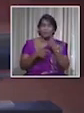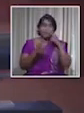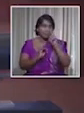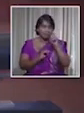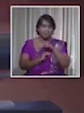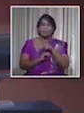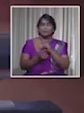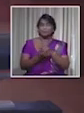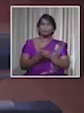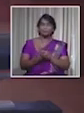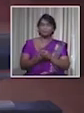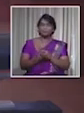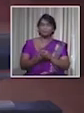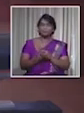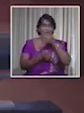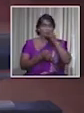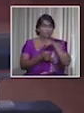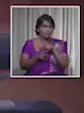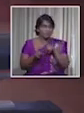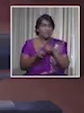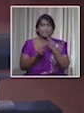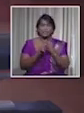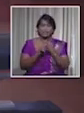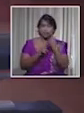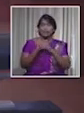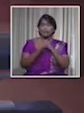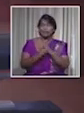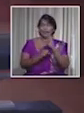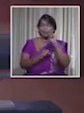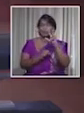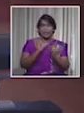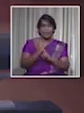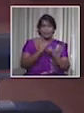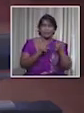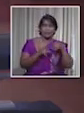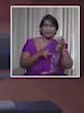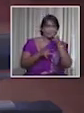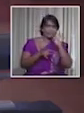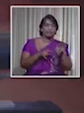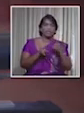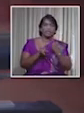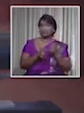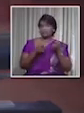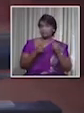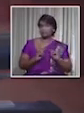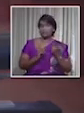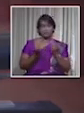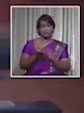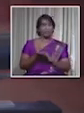කරාට පස්සේ මේ පොහොර තොගේ ආසනික් තියෙනවා කිලෝග්‍රෑම් එකකට මිලිග්‍රෑම් 38ක් ලෙඩ් තියෙනවා කිලෝග්‍රෑම් එකකට මිලිග්‍රෑම් 49ක්